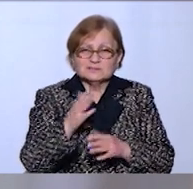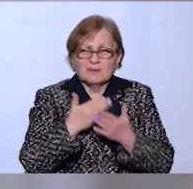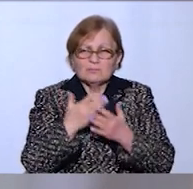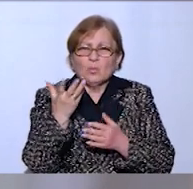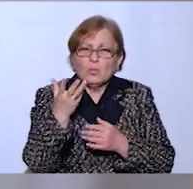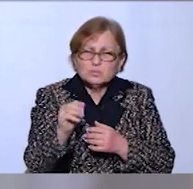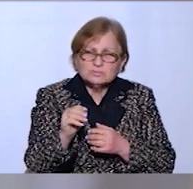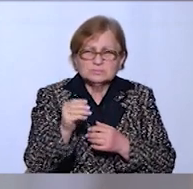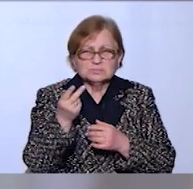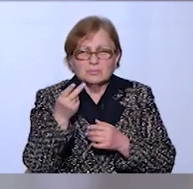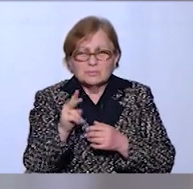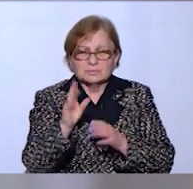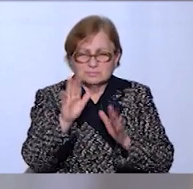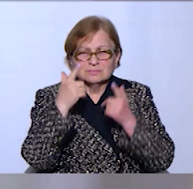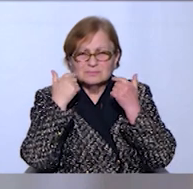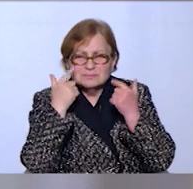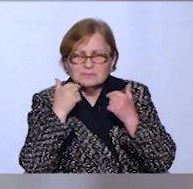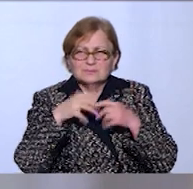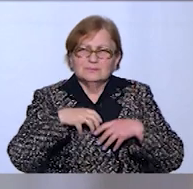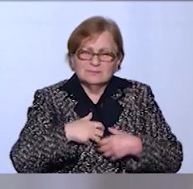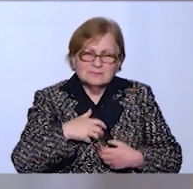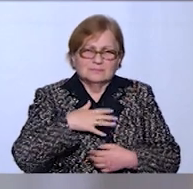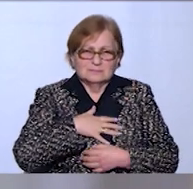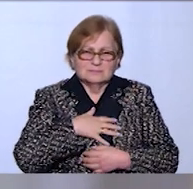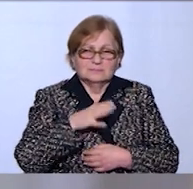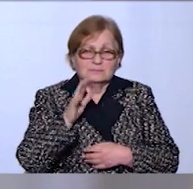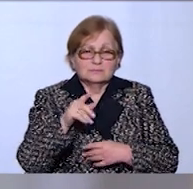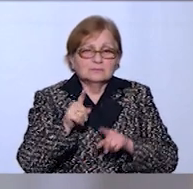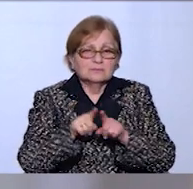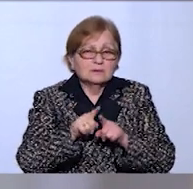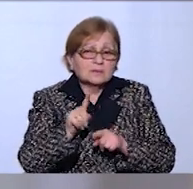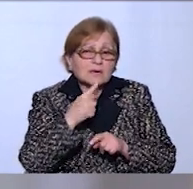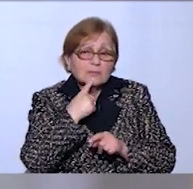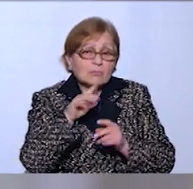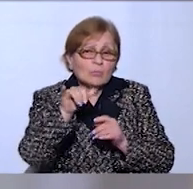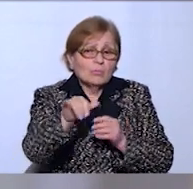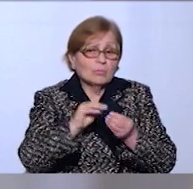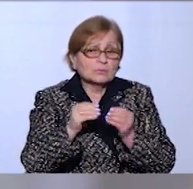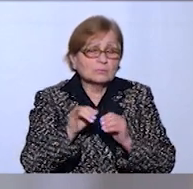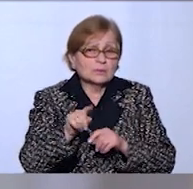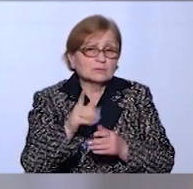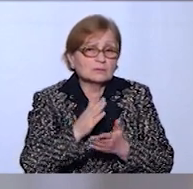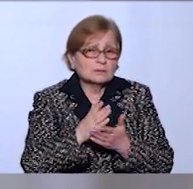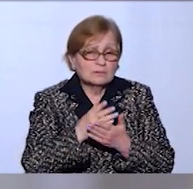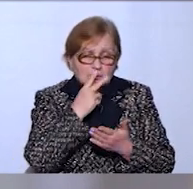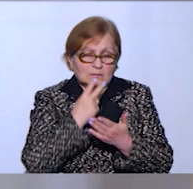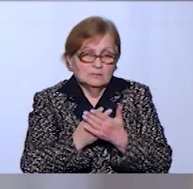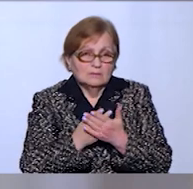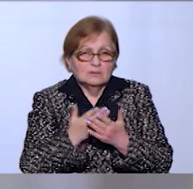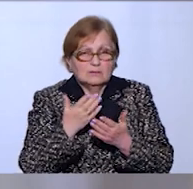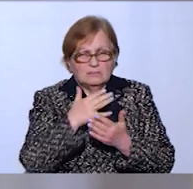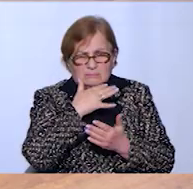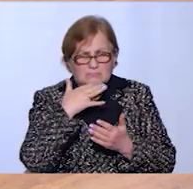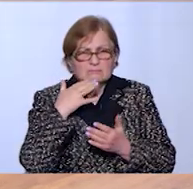ასე შემდეგ უფრო ხშირად არის მერე პრობლემური და დროში გახანგრძლივებული. ეხლა როგორ უნდა ვასწავლოთ ბავშვებს ემოციები რა არის და